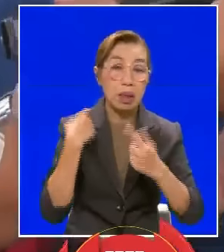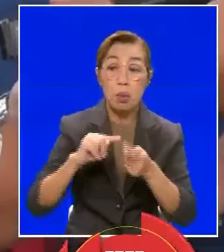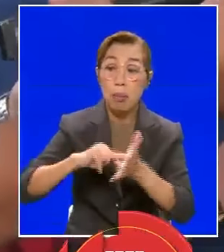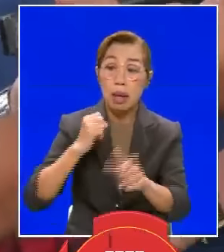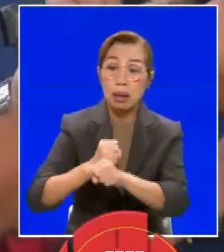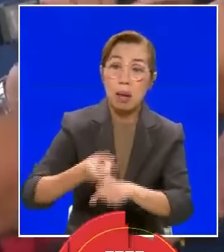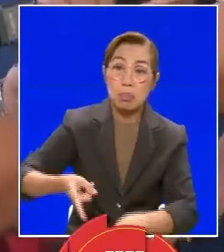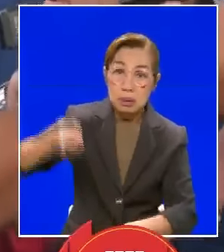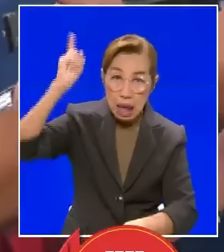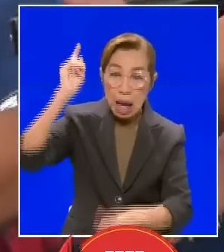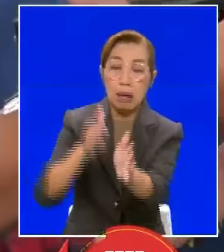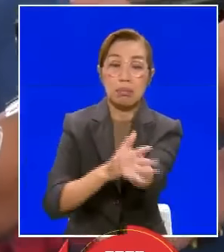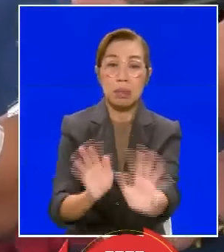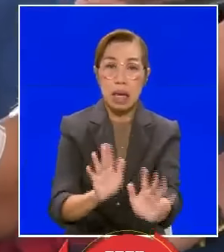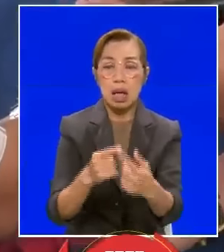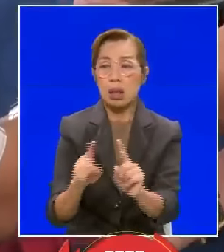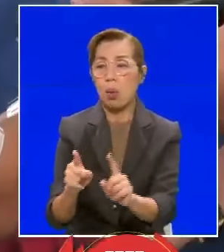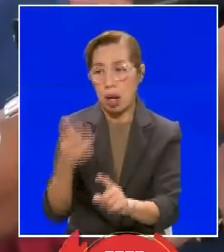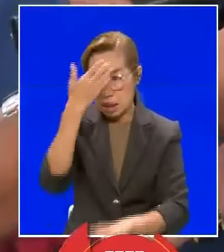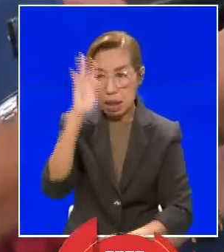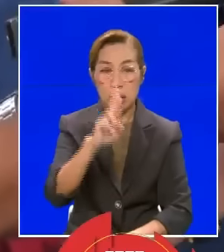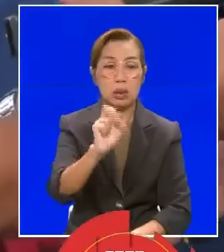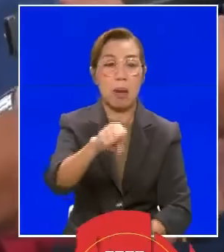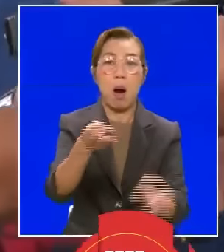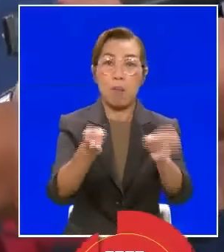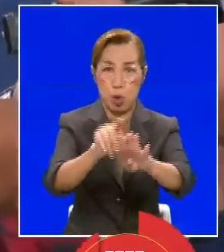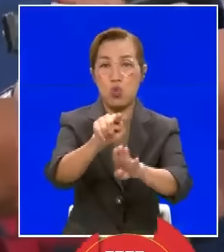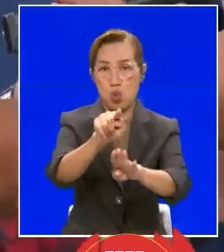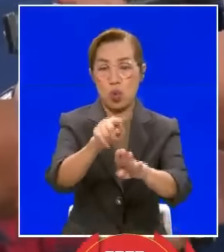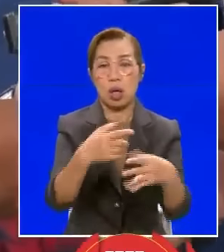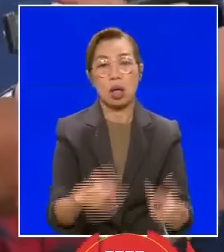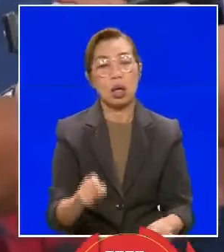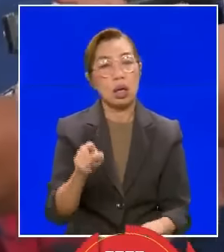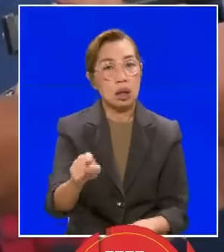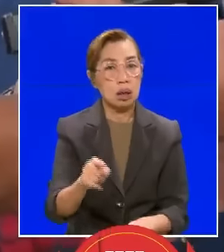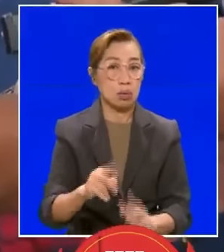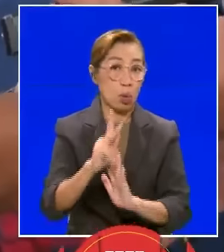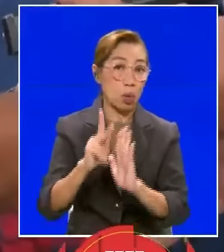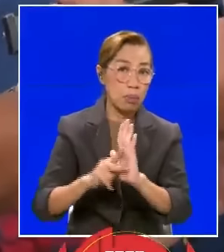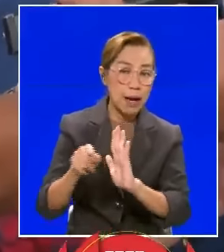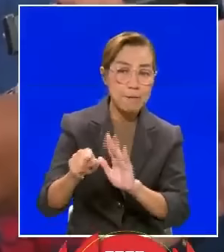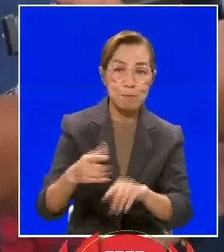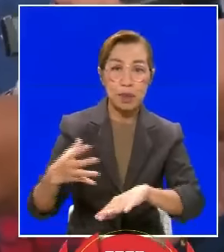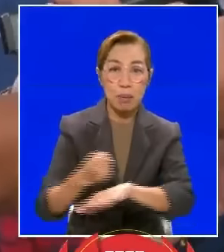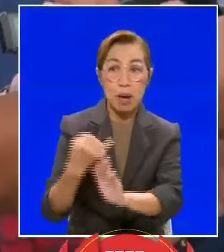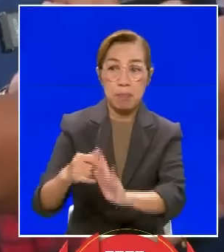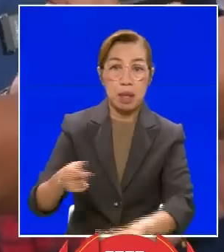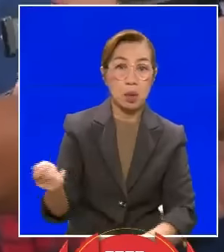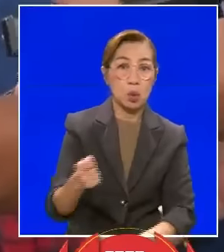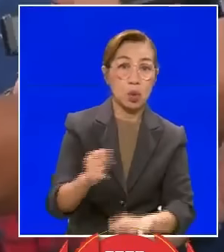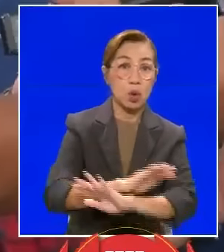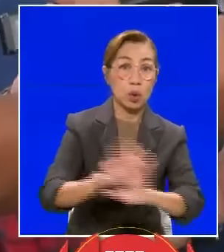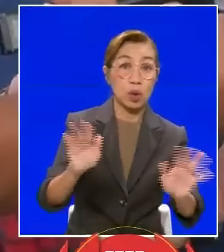อมรับว่าอยู่ในการปิดสมัยประชุมสภาส่วนที่บอกว่านิรโทษกรรมไม่รวมถึงผู้ต้องหาในคดี112